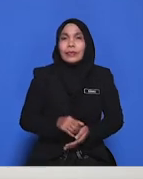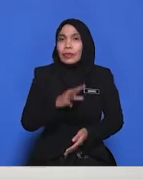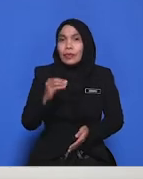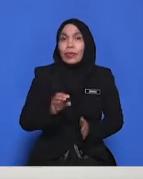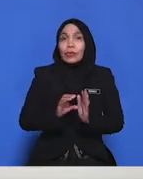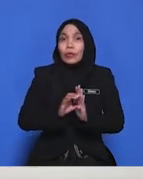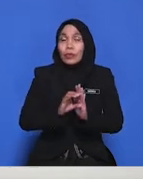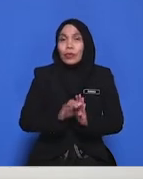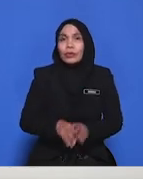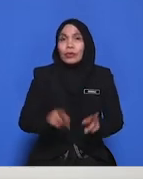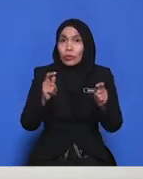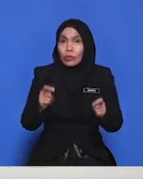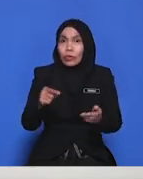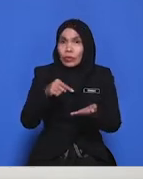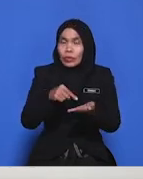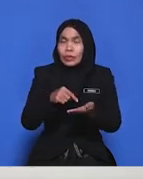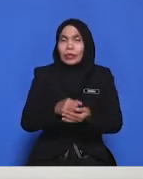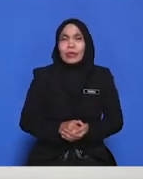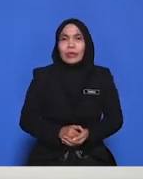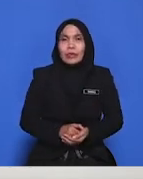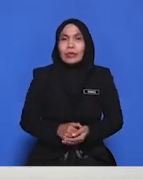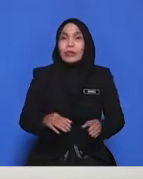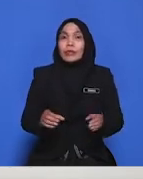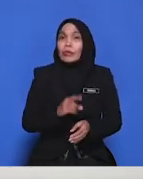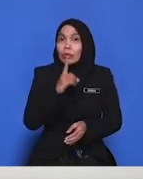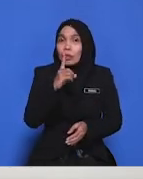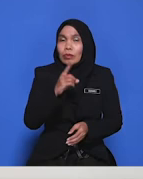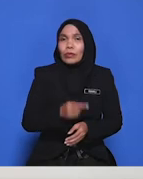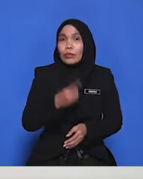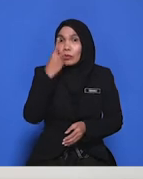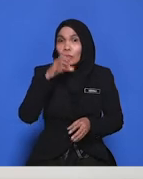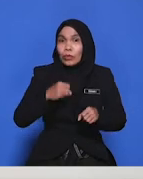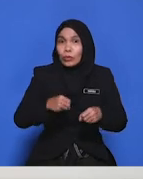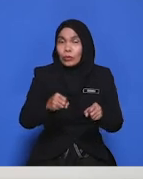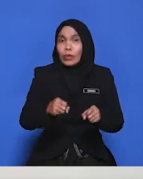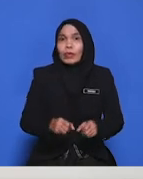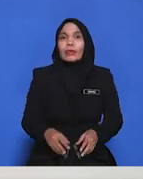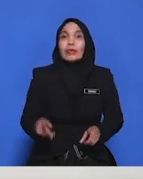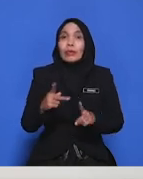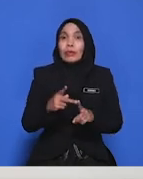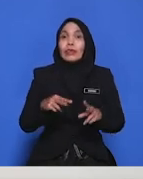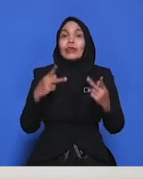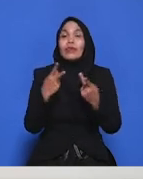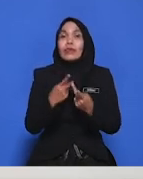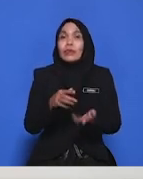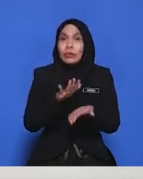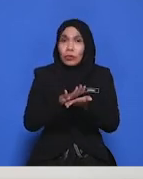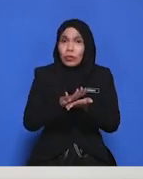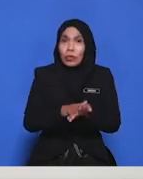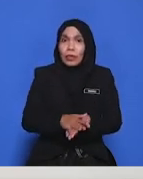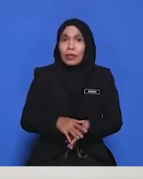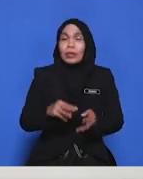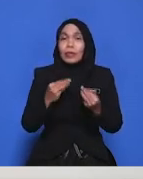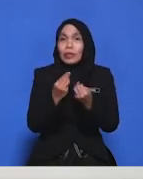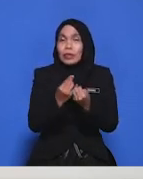Jamaluddin Al-Afghani dan berbuat sesuatu untuk menyumbang kepada keluarga, sekolah, masyarakat, agama dan